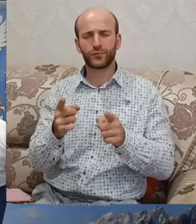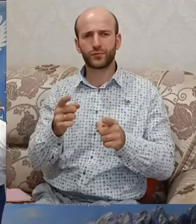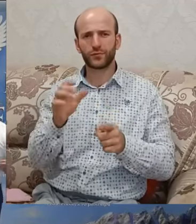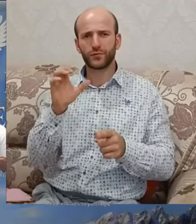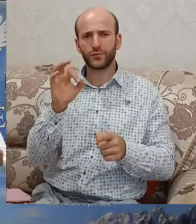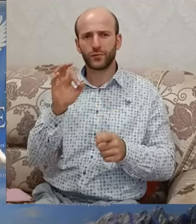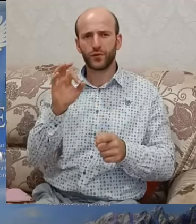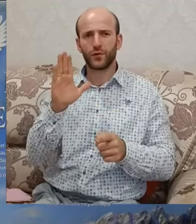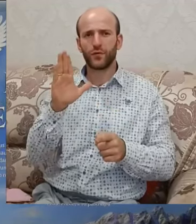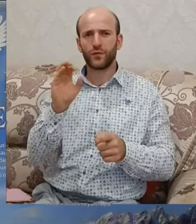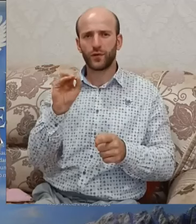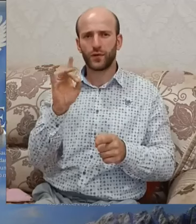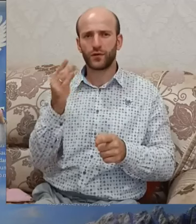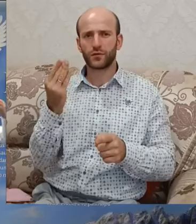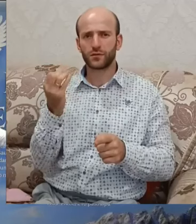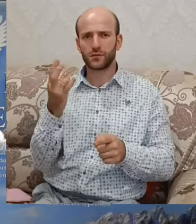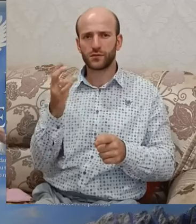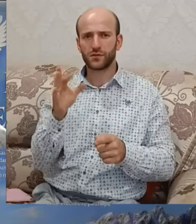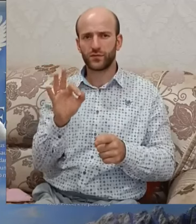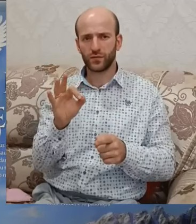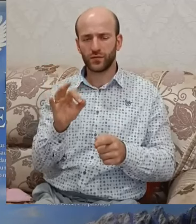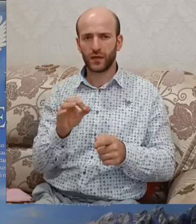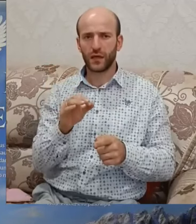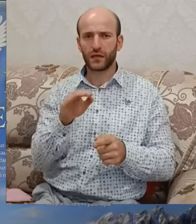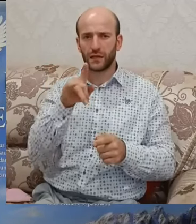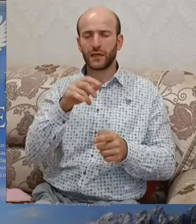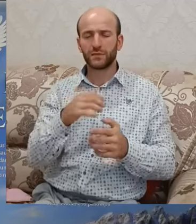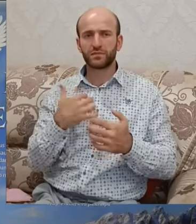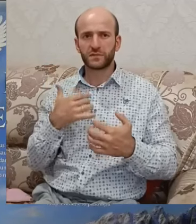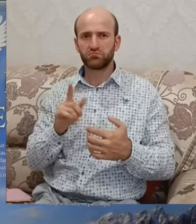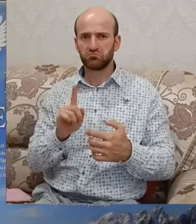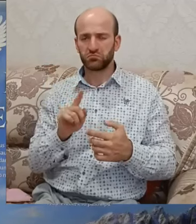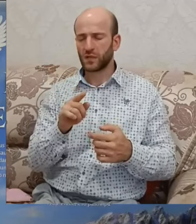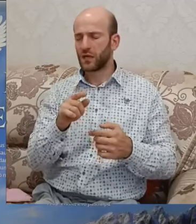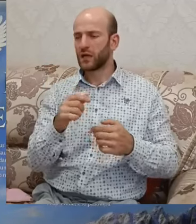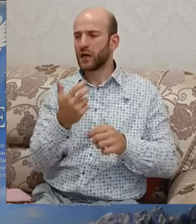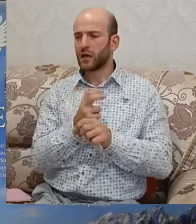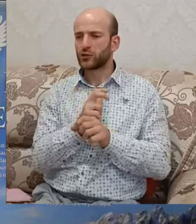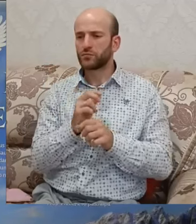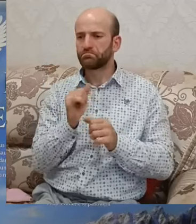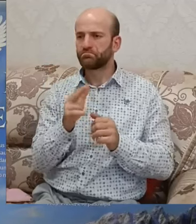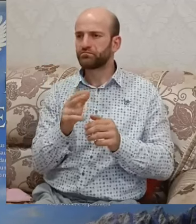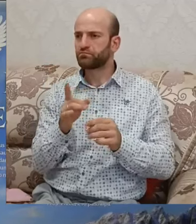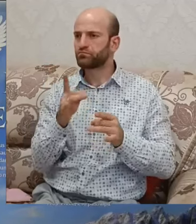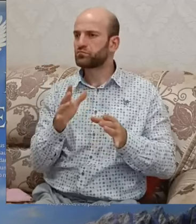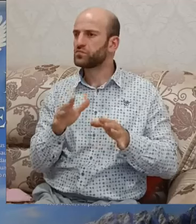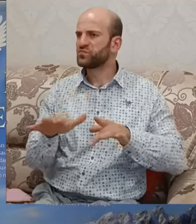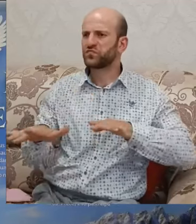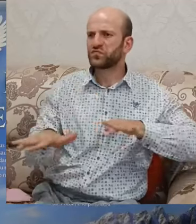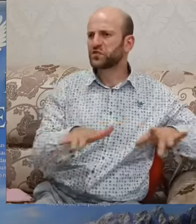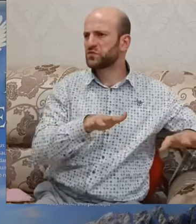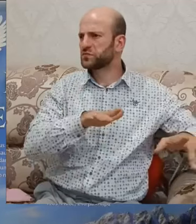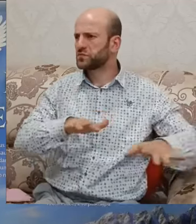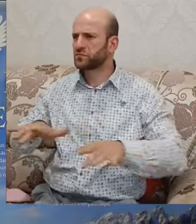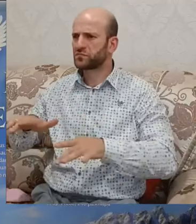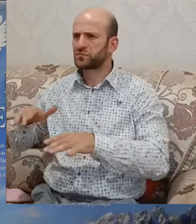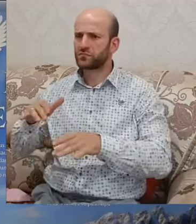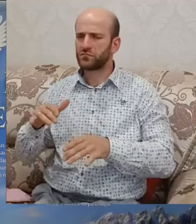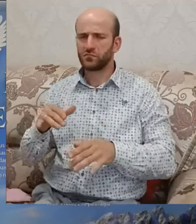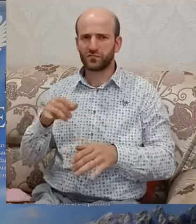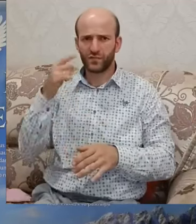judėjimas, tai pačio Dievo tobulumas nuotakoje. Это не какое-то движение, это совершенство самого Бога в